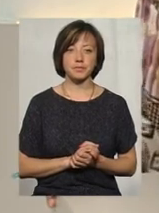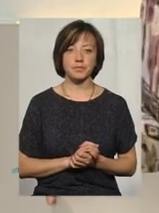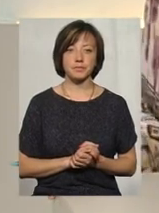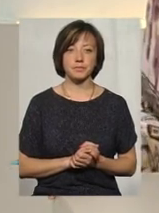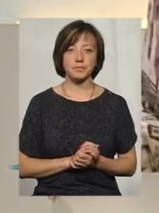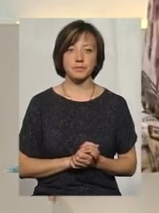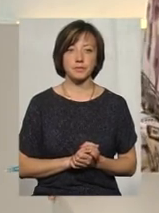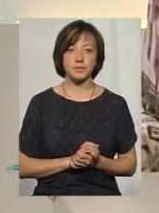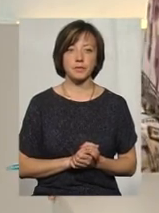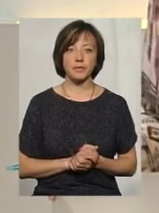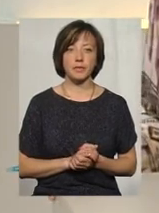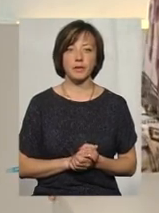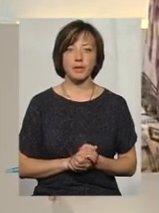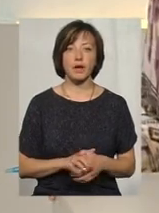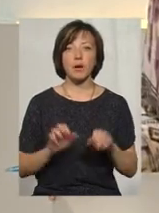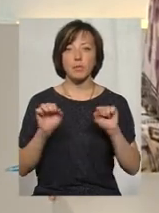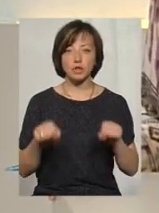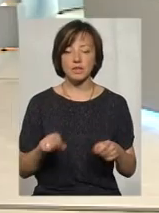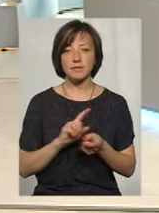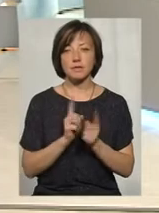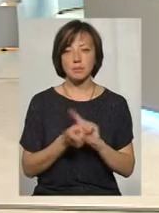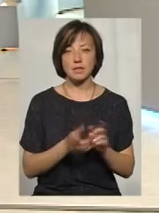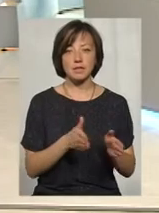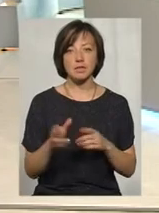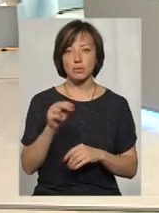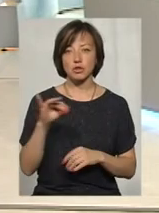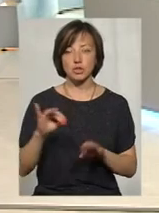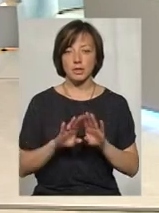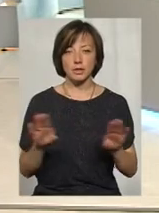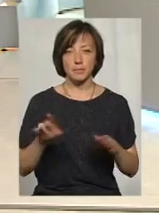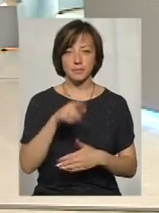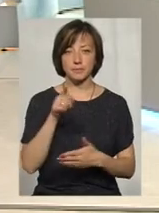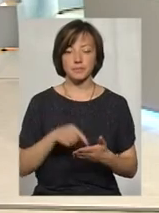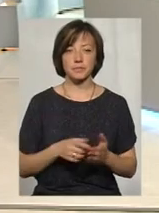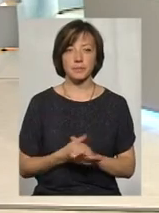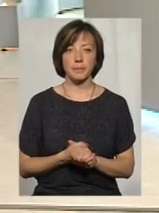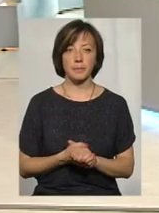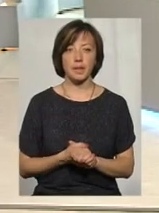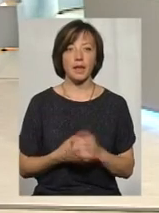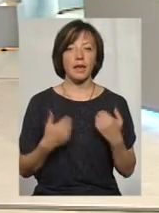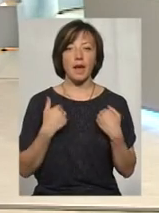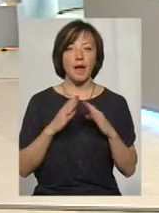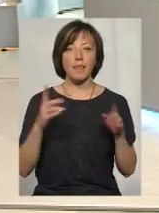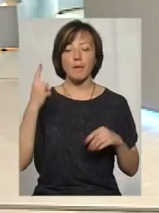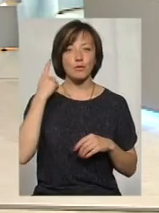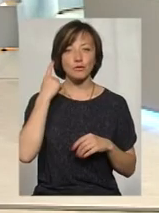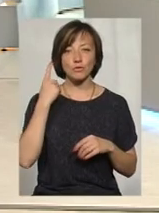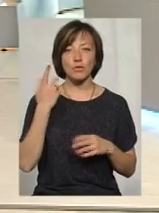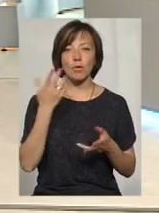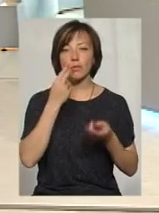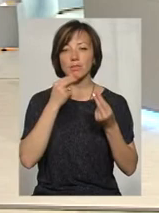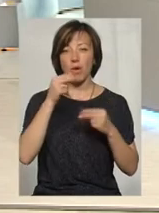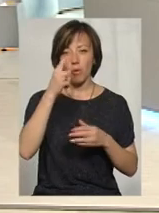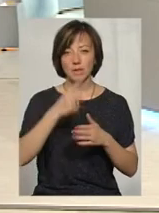Власне, можливо зміна системи чи ні? Знаєте, я не почув якогось такого оптимізму